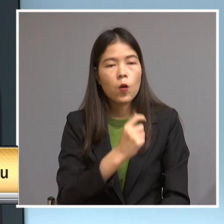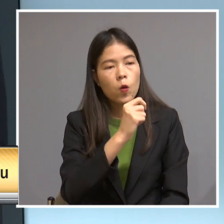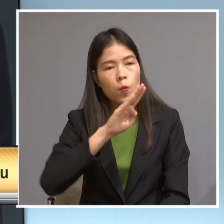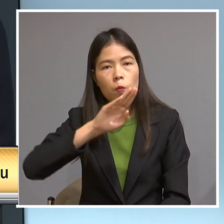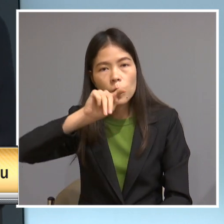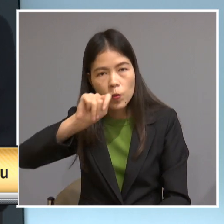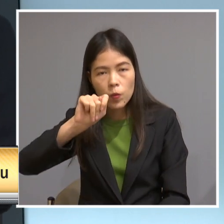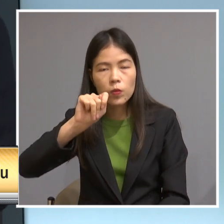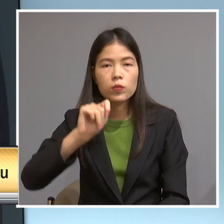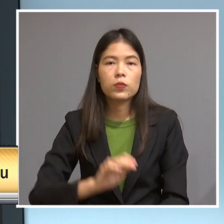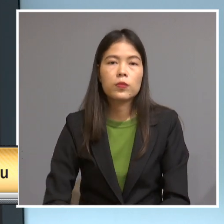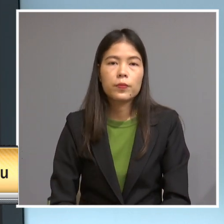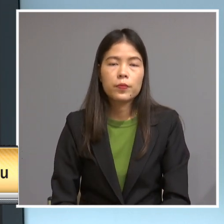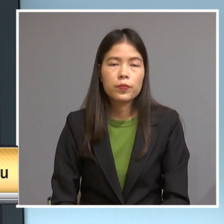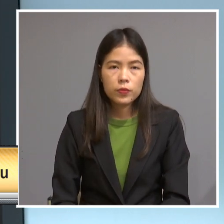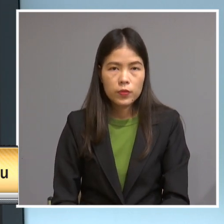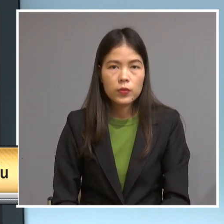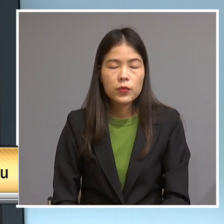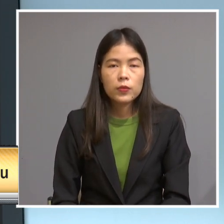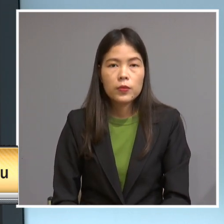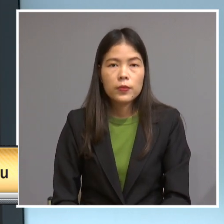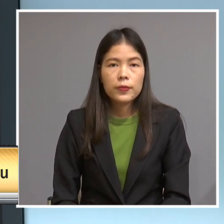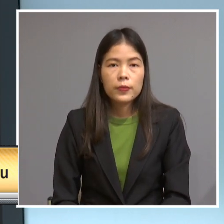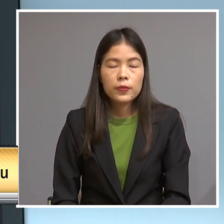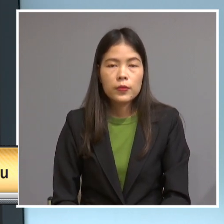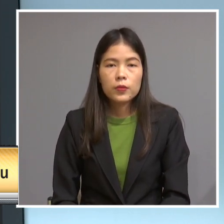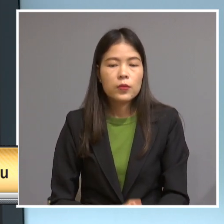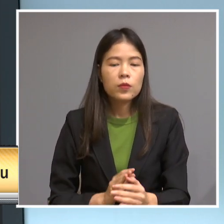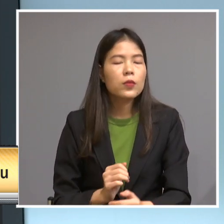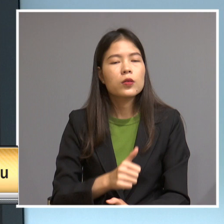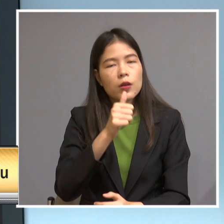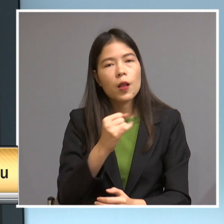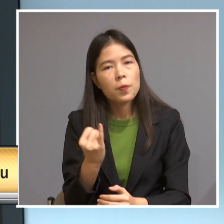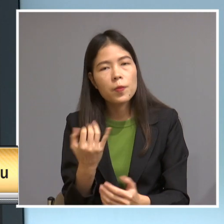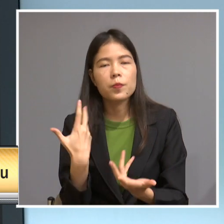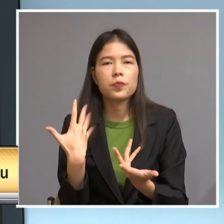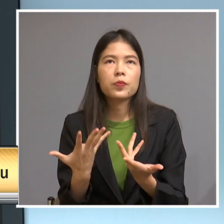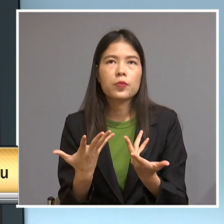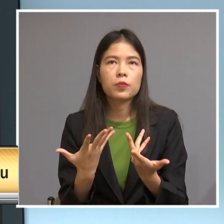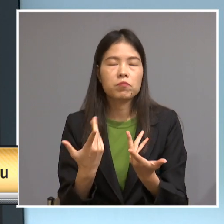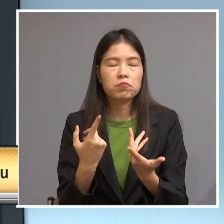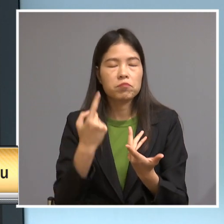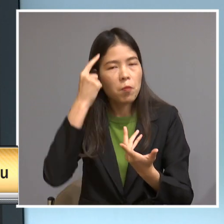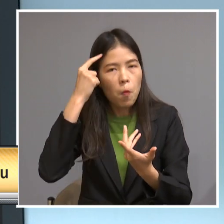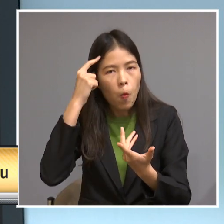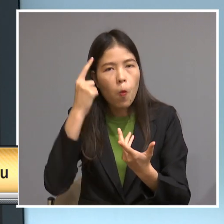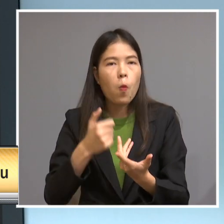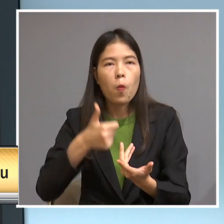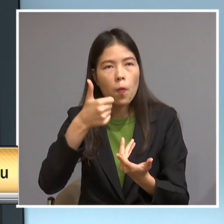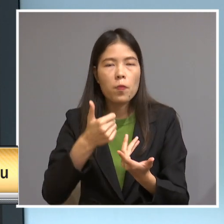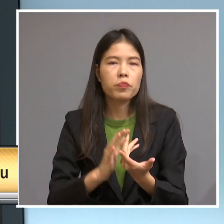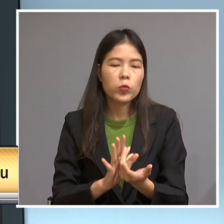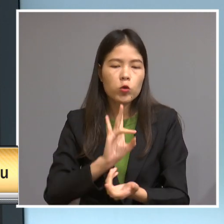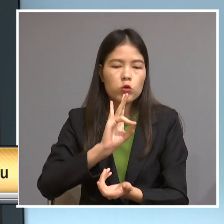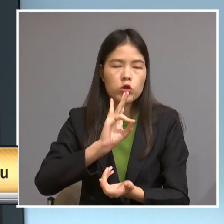ขอมาผ่านที่สา checkedแต่จะได้หอไม่ได้อย่ไร นั้นไม่ไดทราจะบอกได้ทุก 7,850 แห่ง